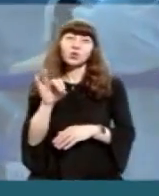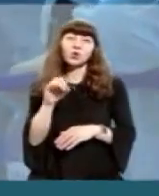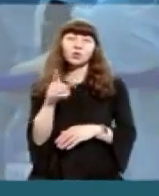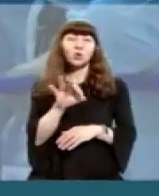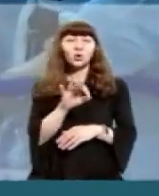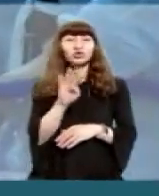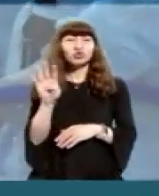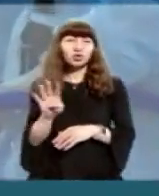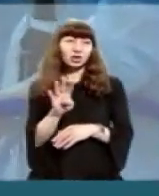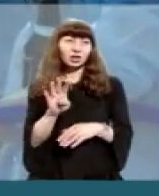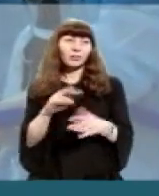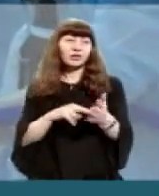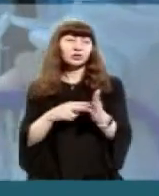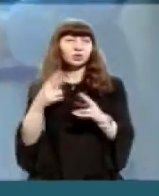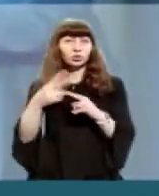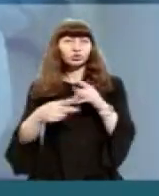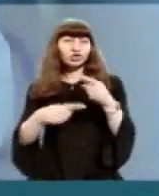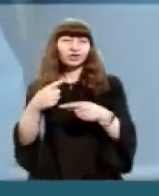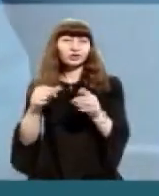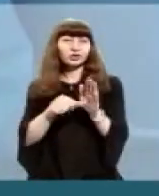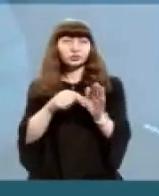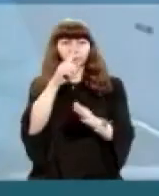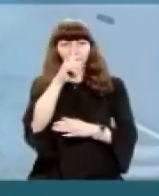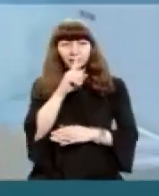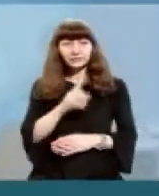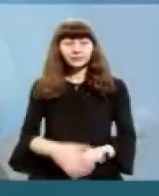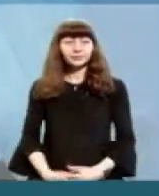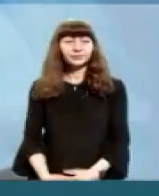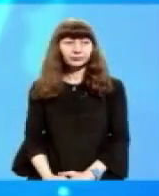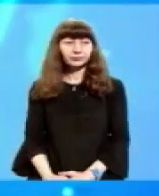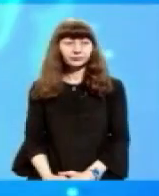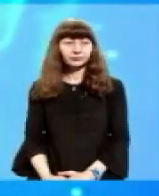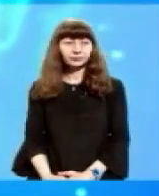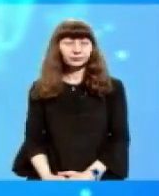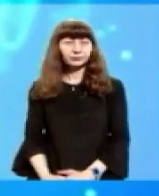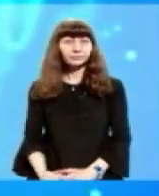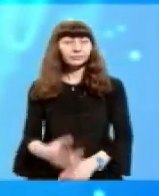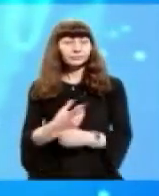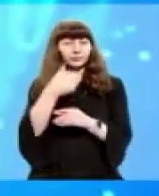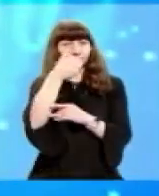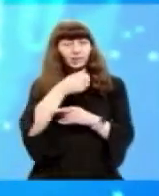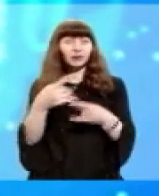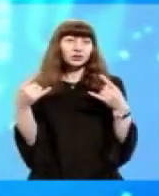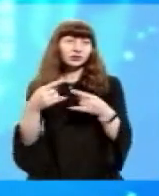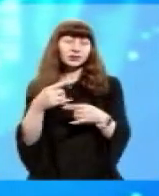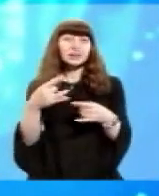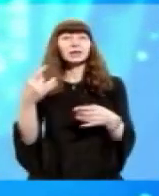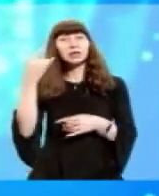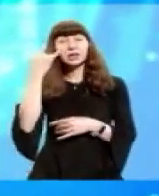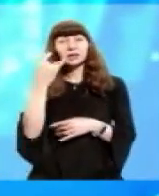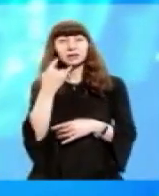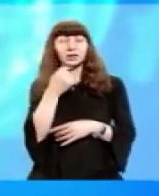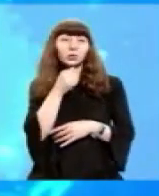текущего года. Алмажана Манкельдинова, Нурдаулет Абдуахитов, телеканал «Костанай». В этом году телезрители телеканала «Костанай»